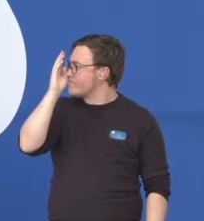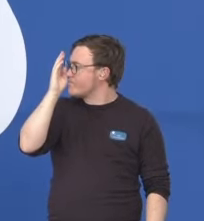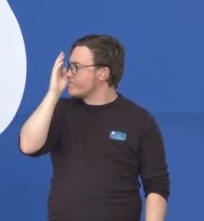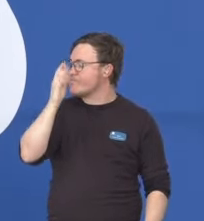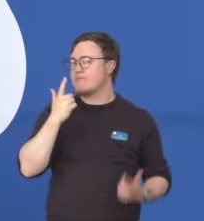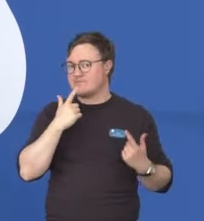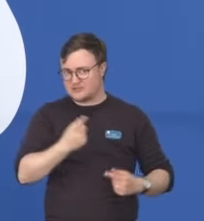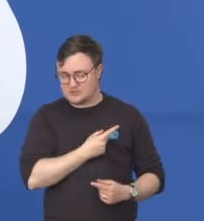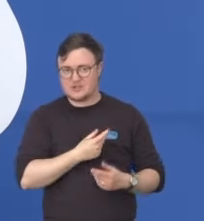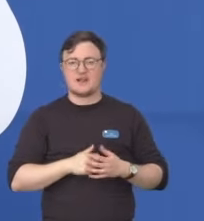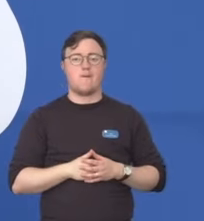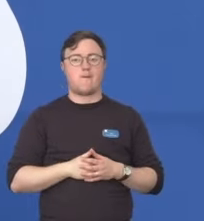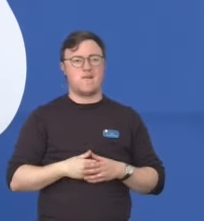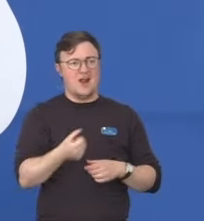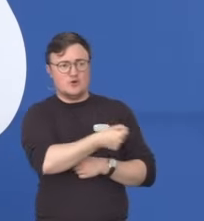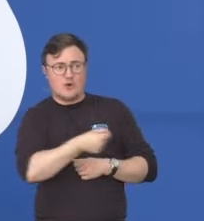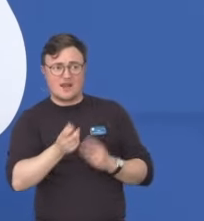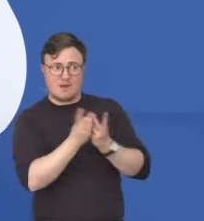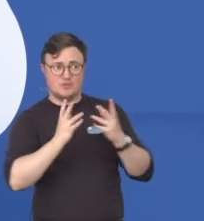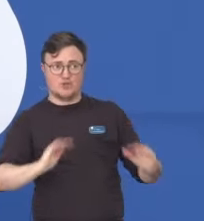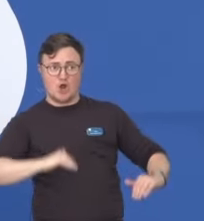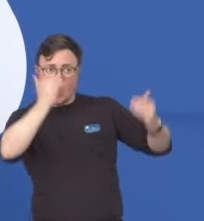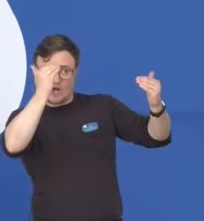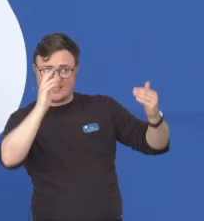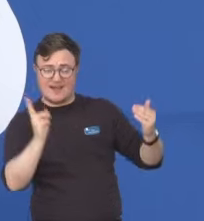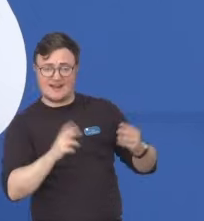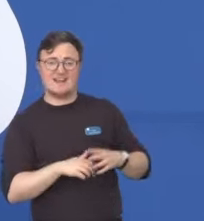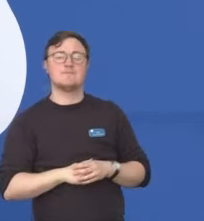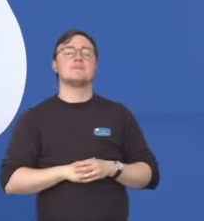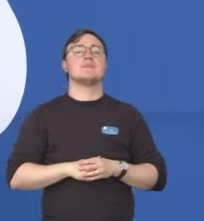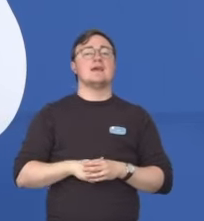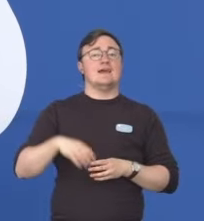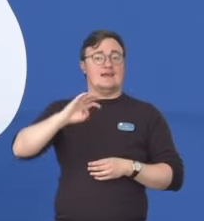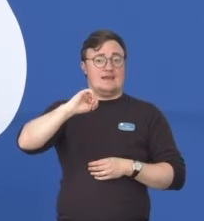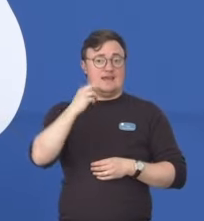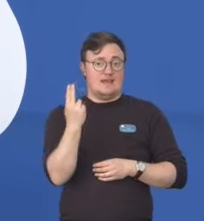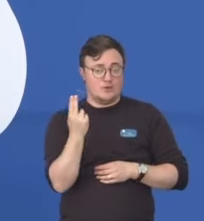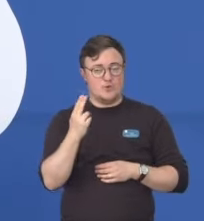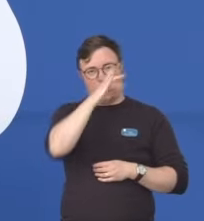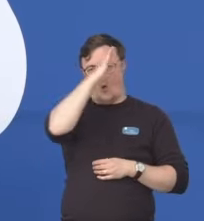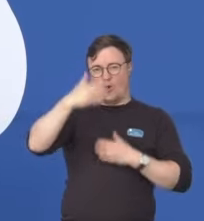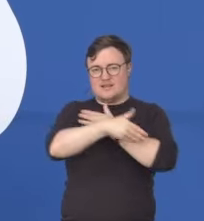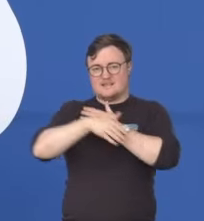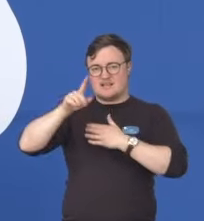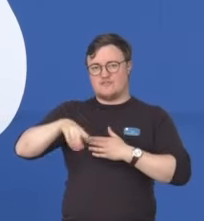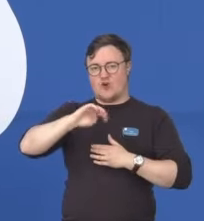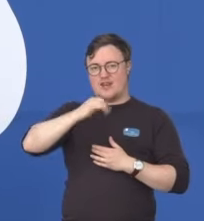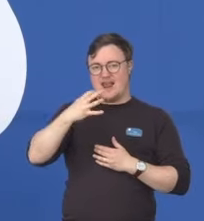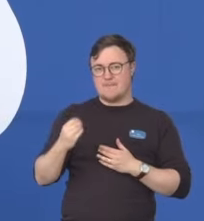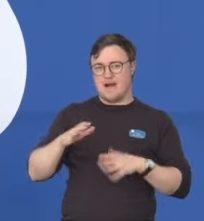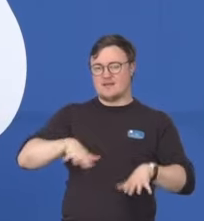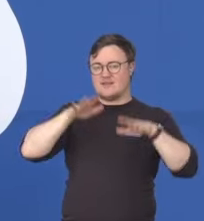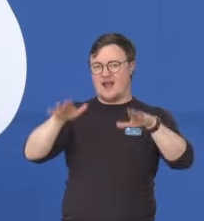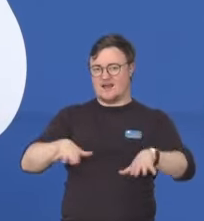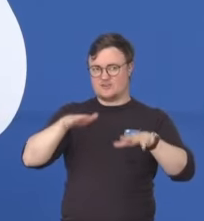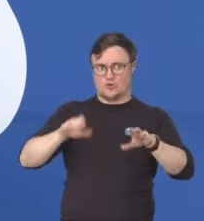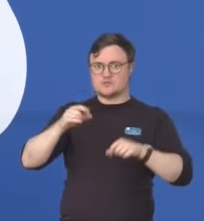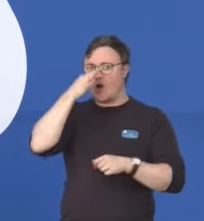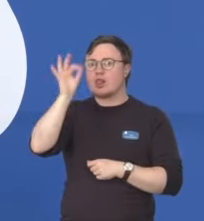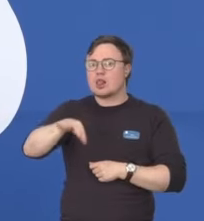Tack så mycket. Eller skärpa som ökar rättigheter. Har EU med åldersgränsen för EPA-traktorer att